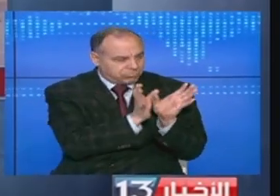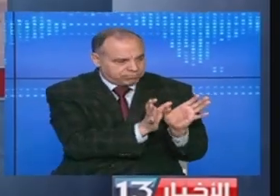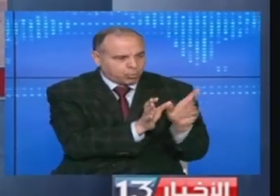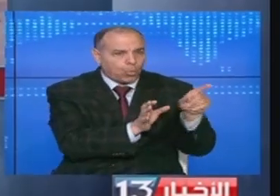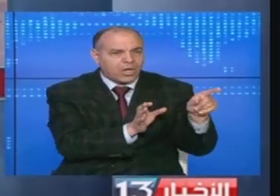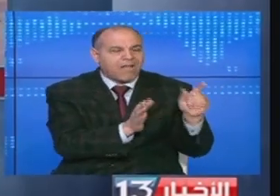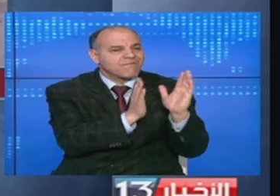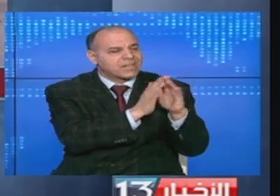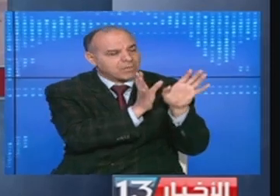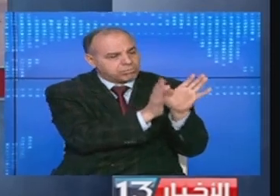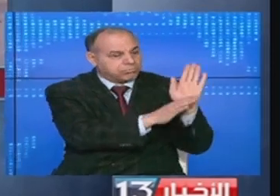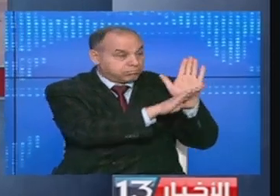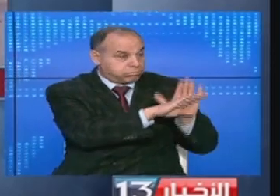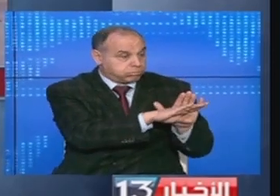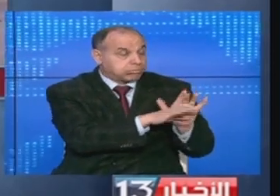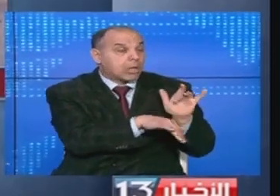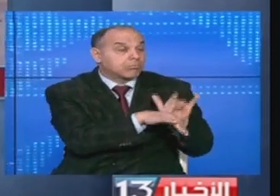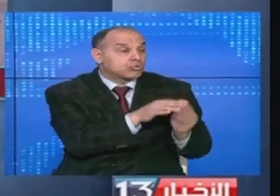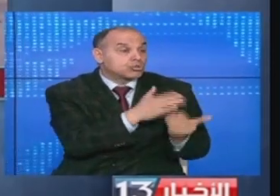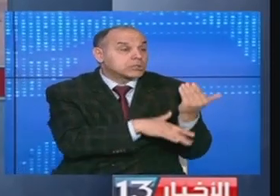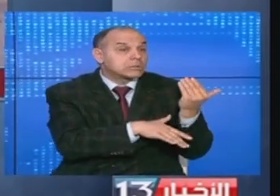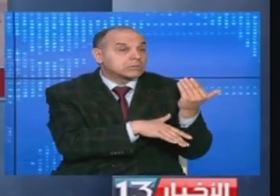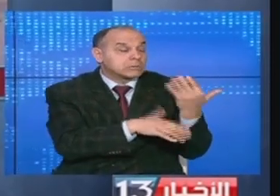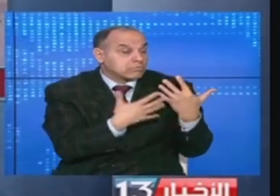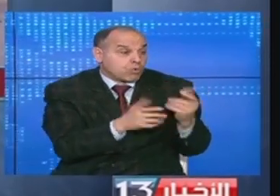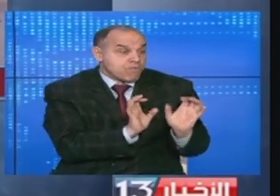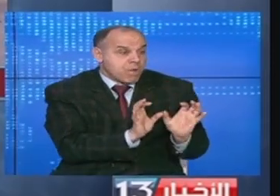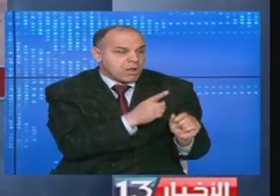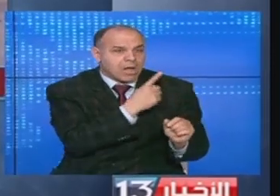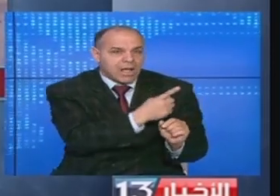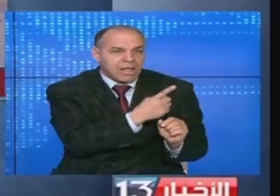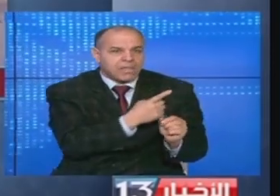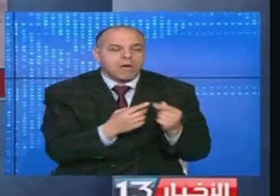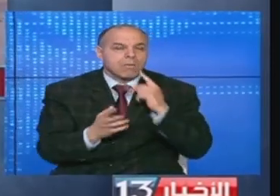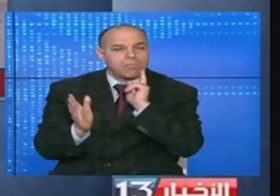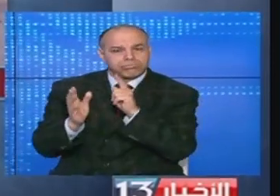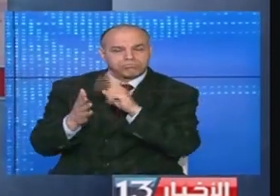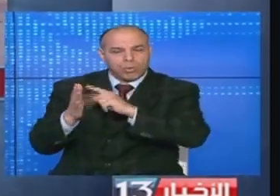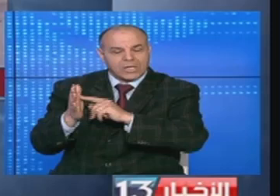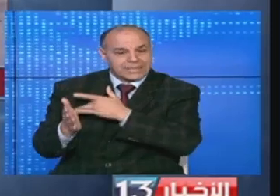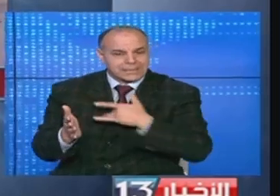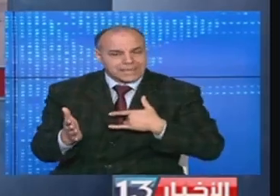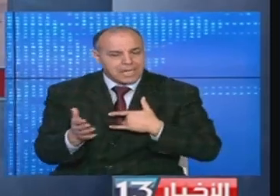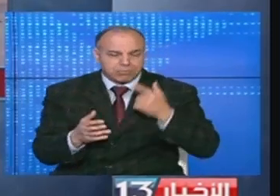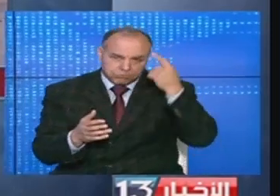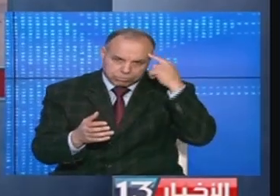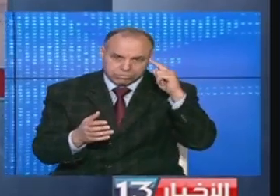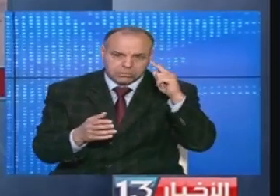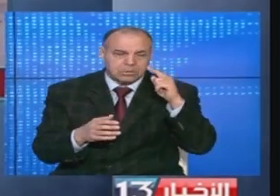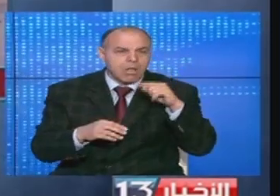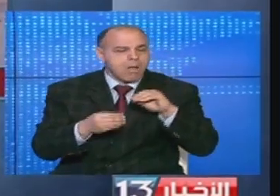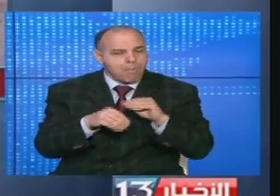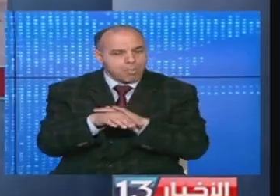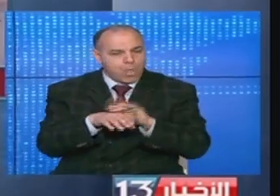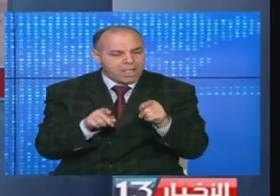بمنازل توقيا من اي طارئ غير مرغوب فيها وتنفيذا البروتوكول الصحي المعتمد في مثل هذه